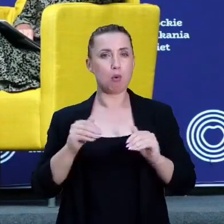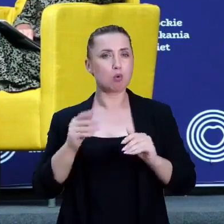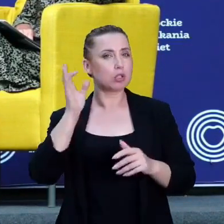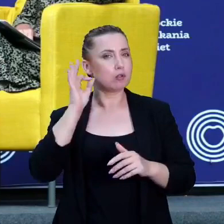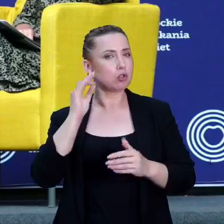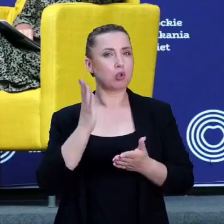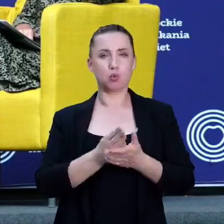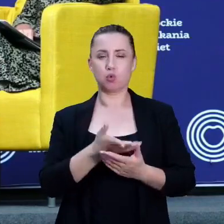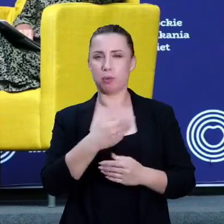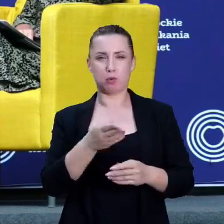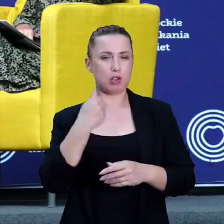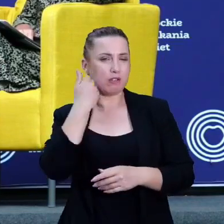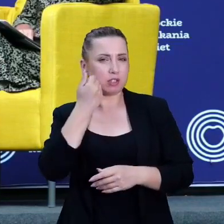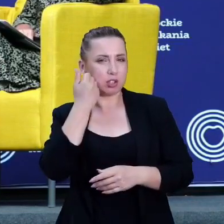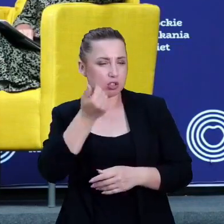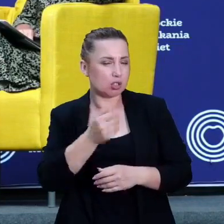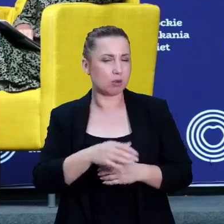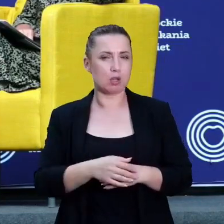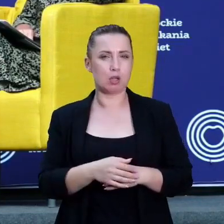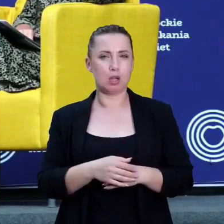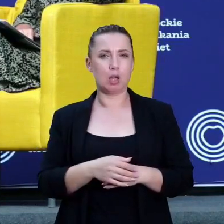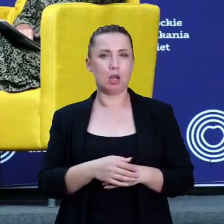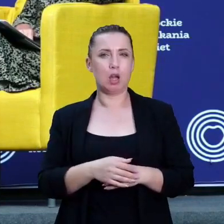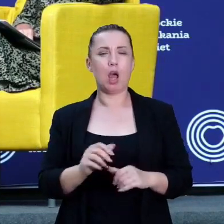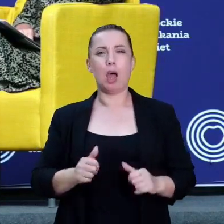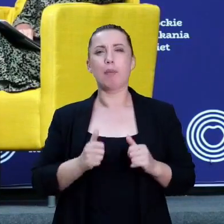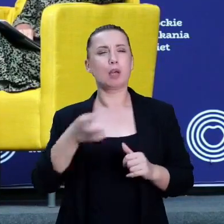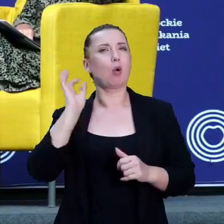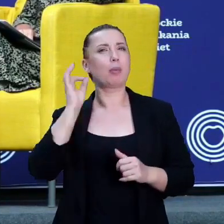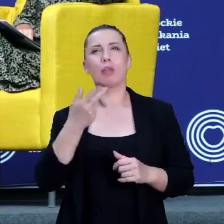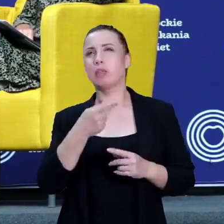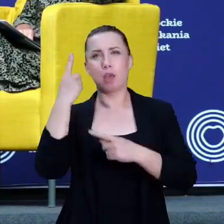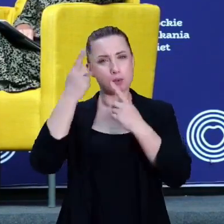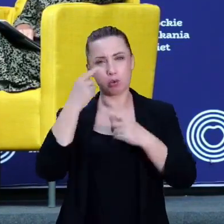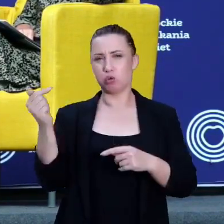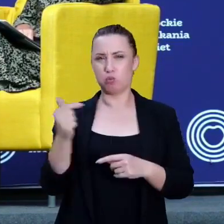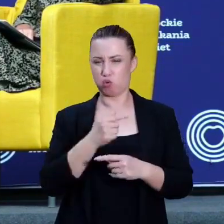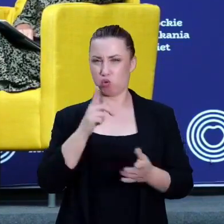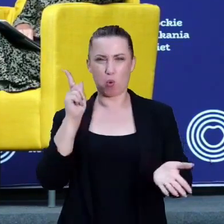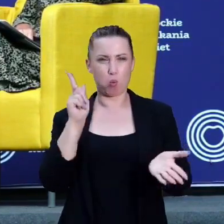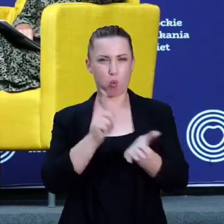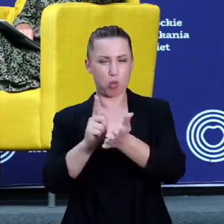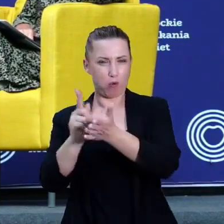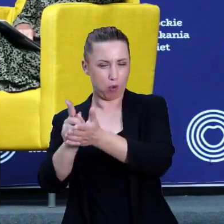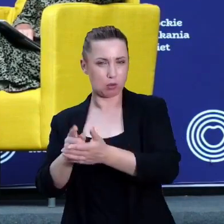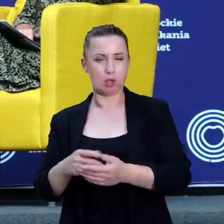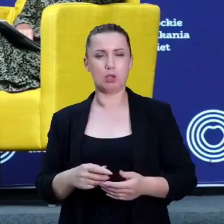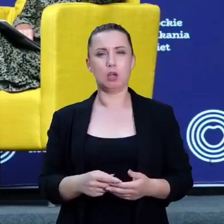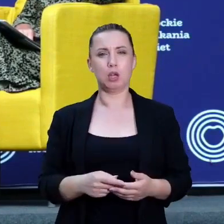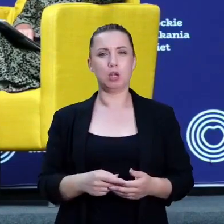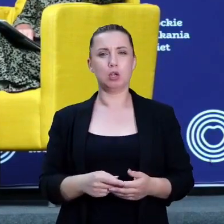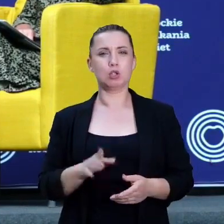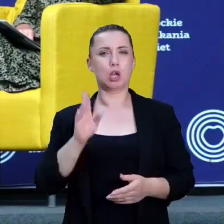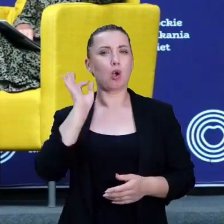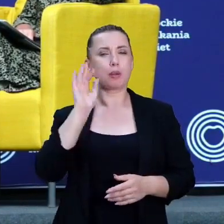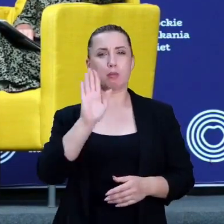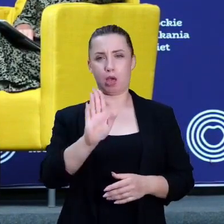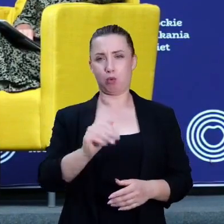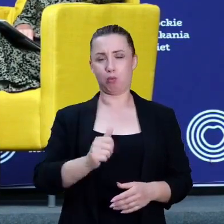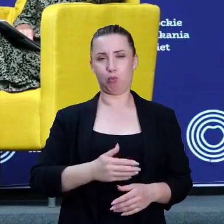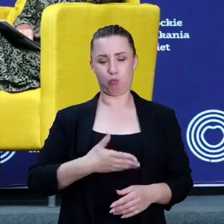kompleksów i nie będą myślały o sobie, że muszą coś udowodnić o wiele bardziej niż mężczyźni, tylko mają poczucie swojej wartości